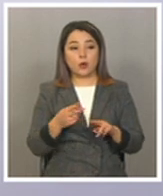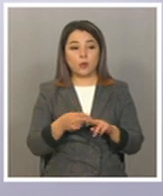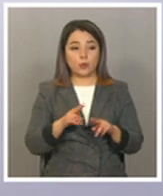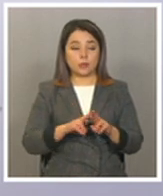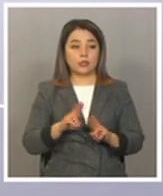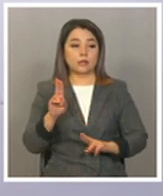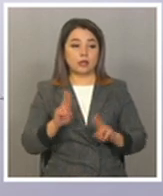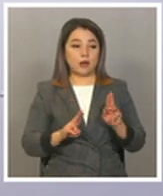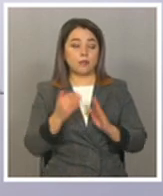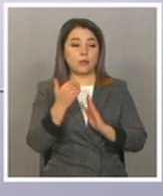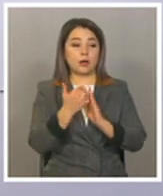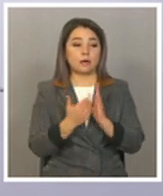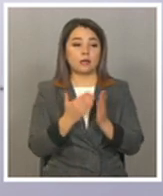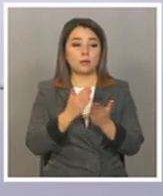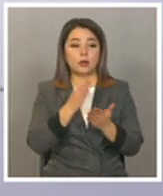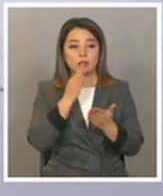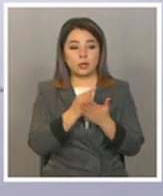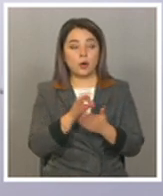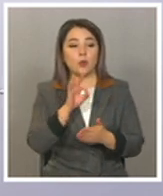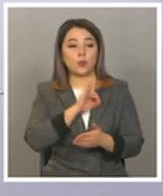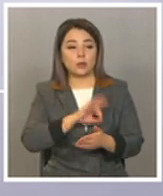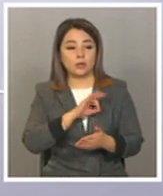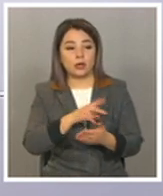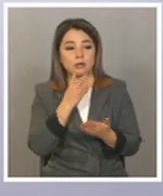тәсіл бағдарламалауда да қолданылады.